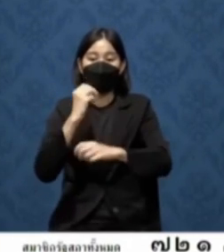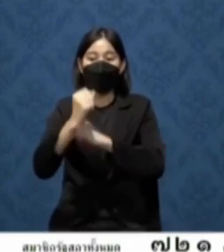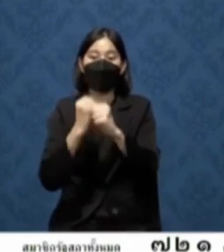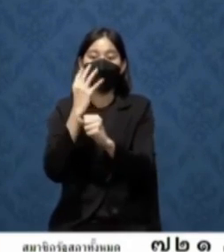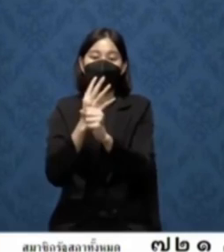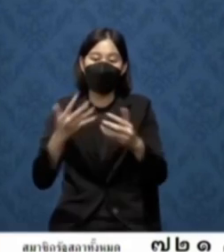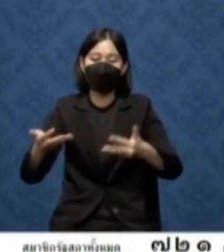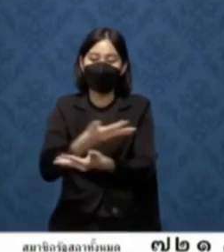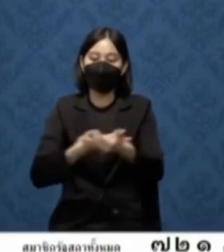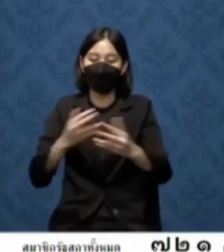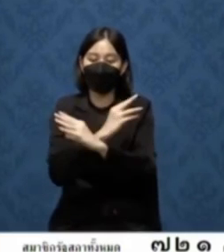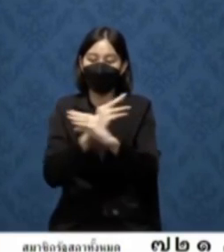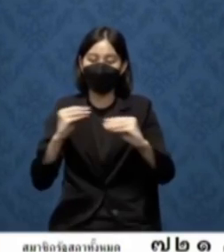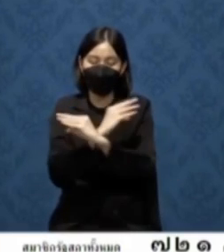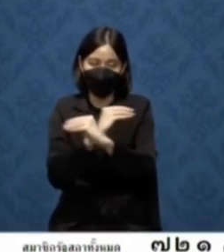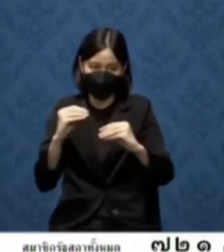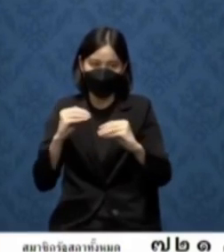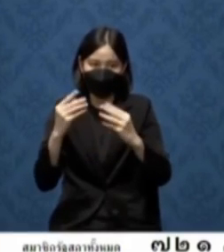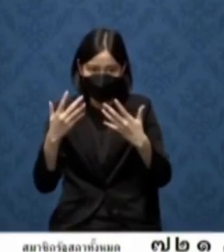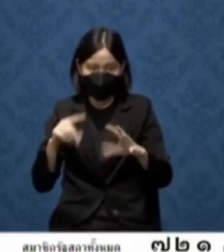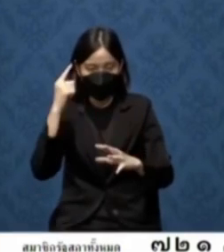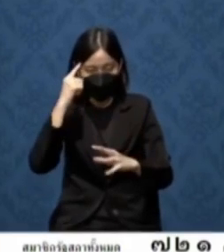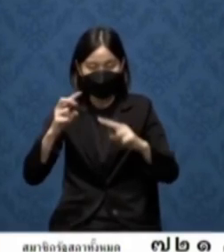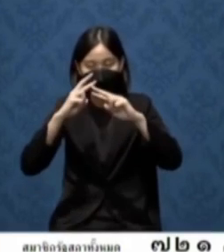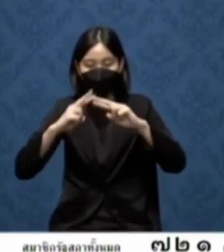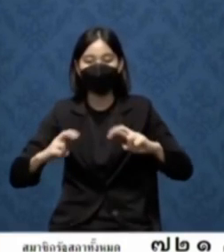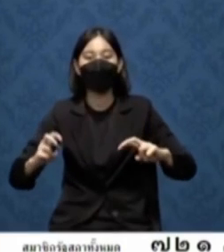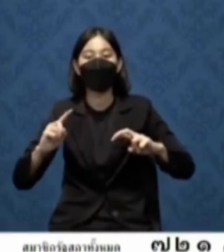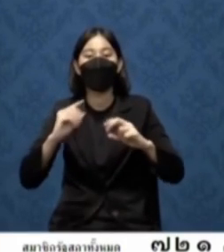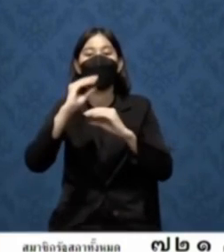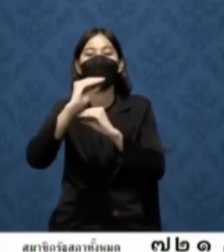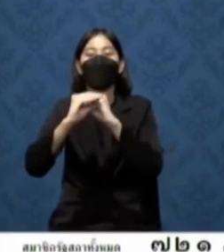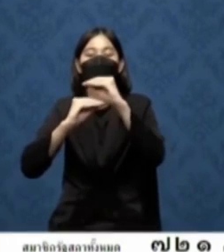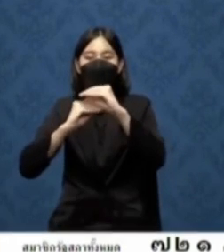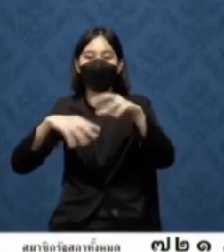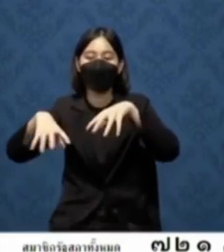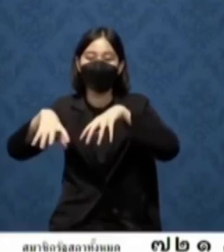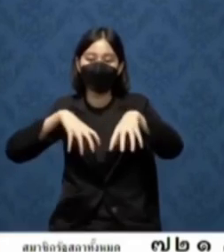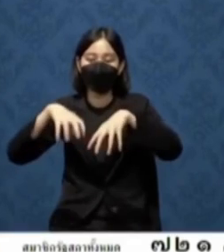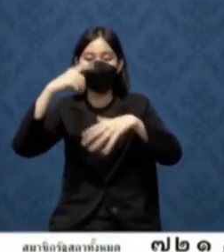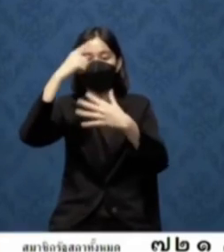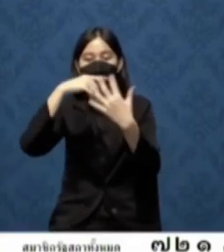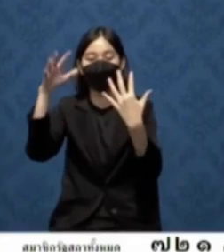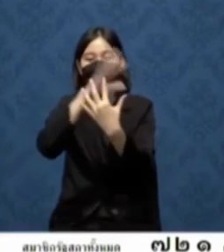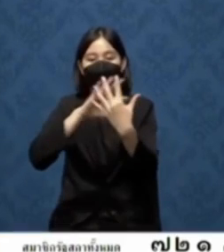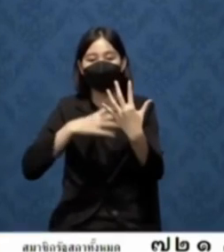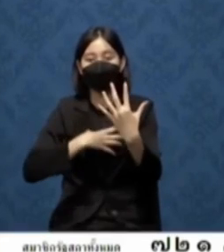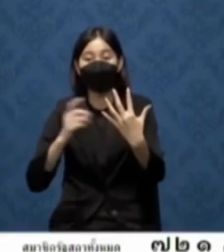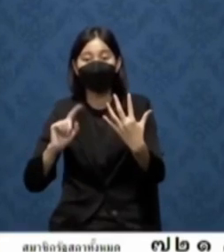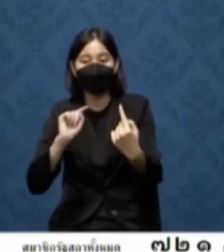แลกเปลี่ยนถกเถียงกันเพื่อให้ตกผลึกว่าโครงสร้างบริหารประเทศแบบไหนกันที่เหมา